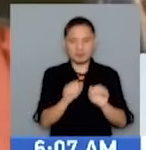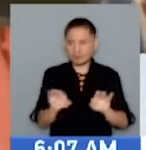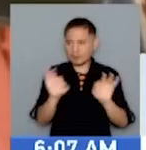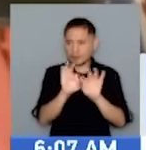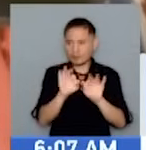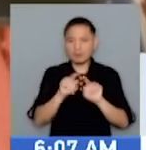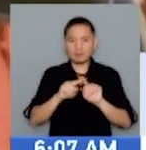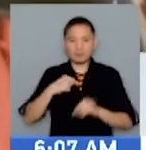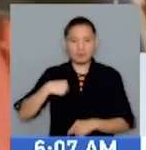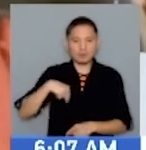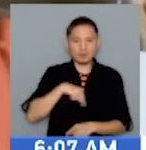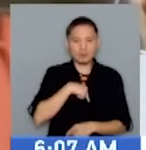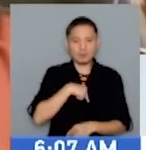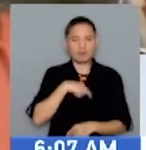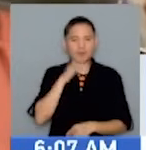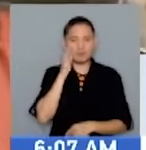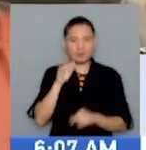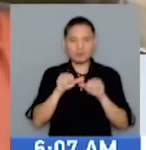to